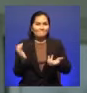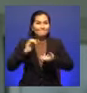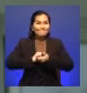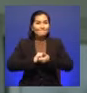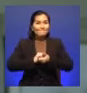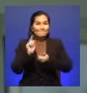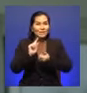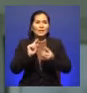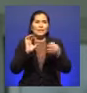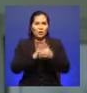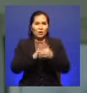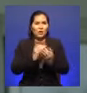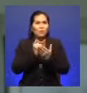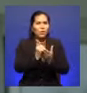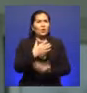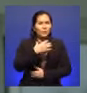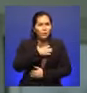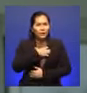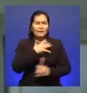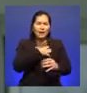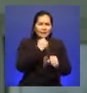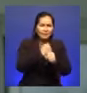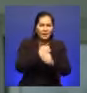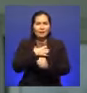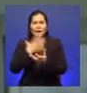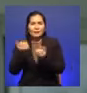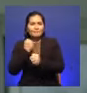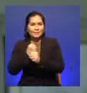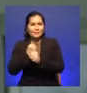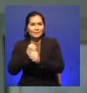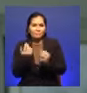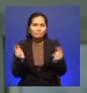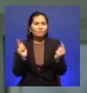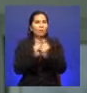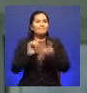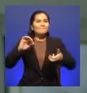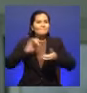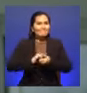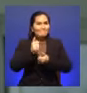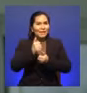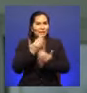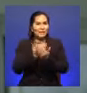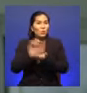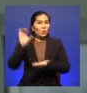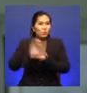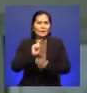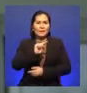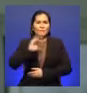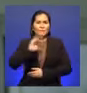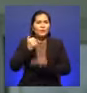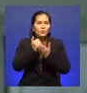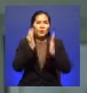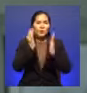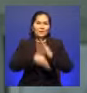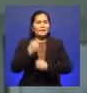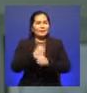าที่ในการทำให้ดีมานด์กับซัพพลายเจอกันการลงทุน1บาทเพื่อช่วยให้คนพิการได้งานทำเนี่ยสุดท้ายแล้วได้รับผลตอบ